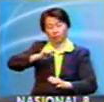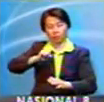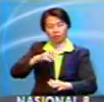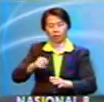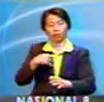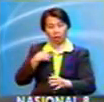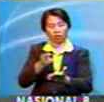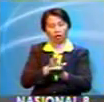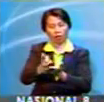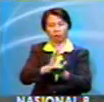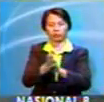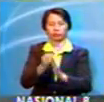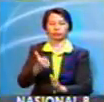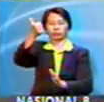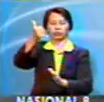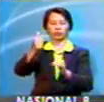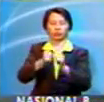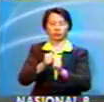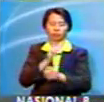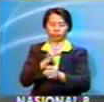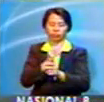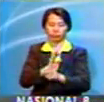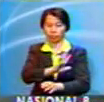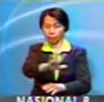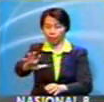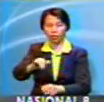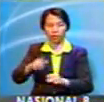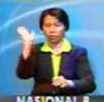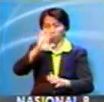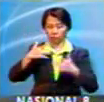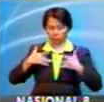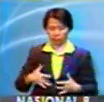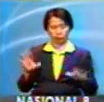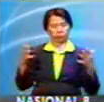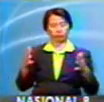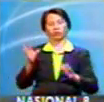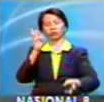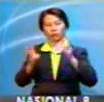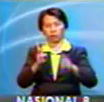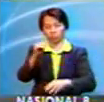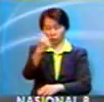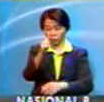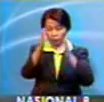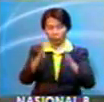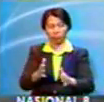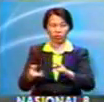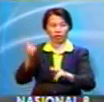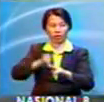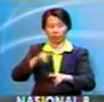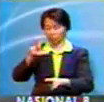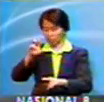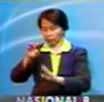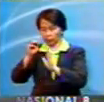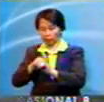mereka berhak menjadi juara dengan kesungguhan mereka yang tidak putus asa. Walaupun 10 orang tambah lagi 30